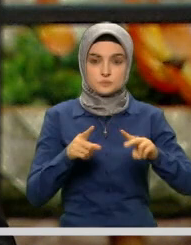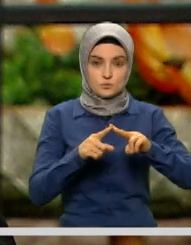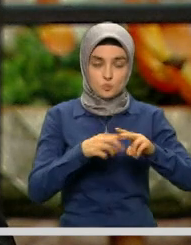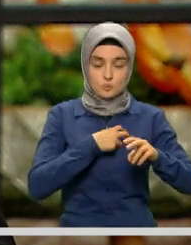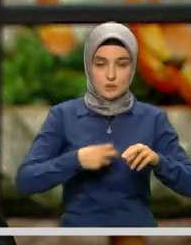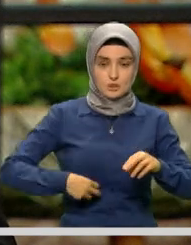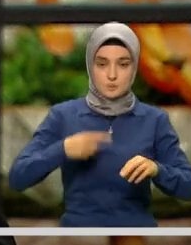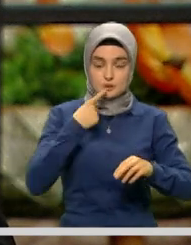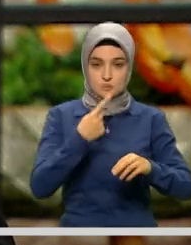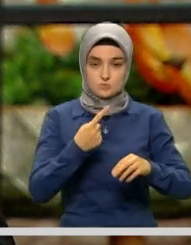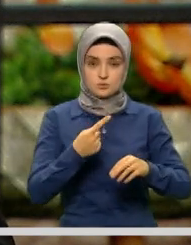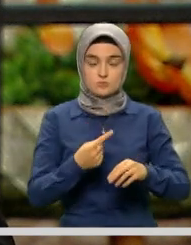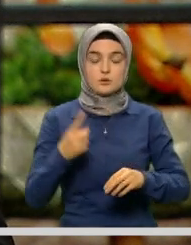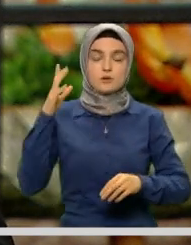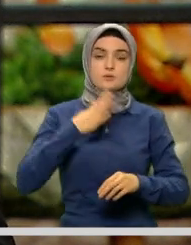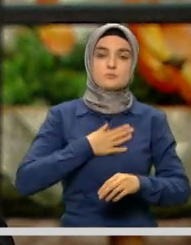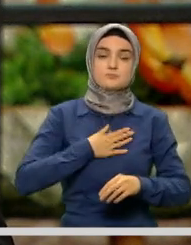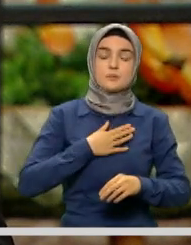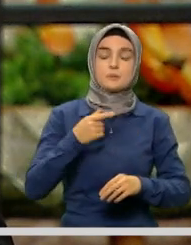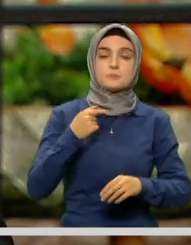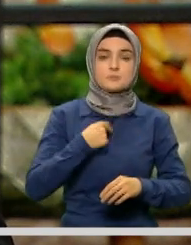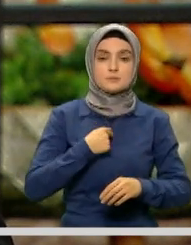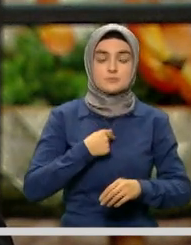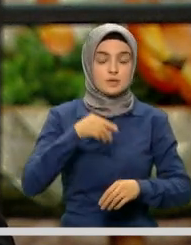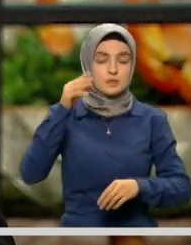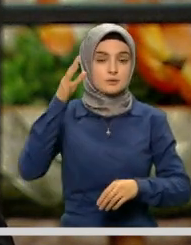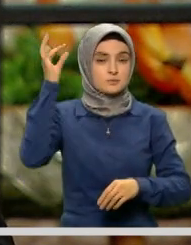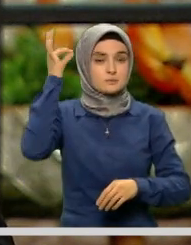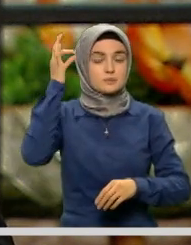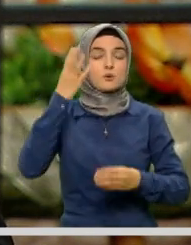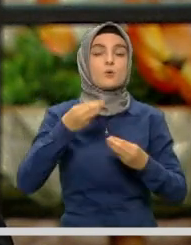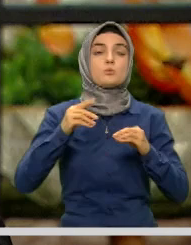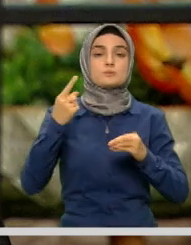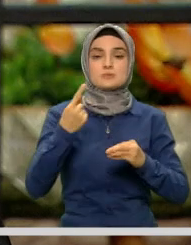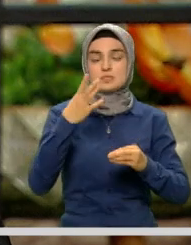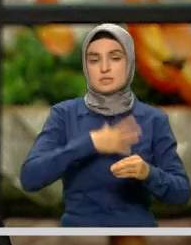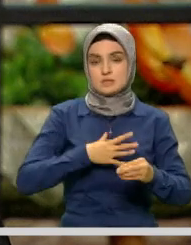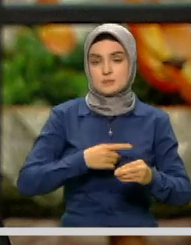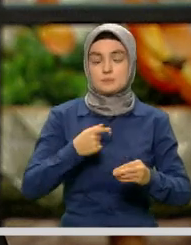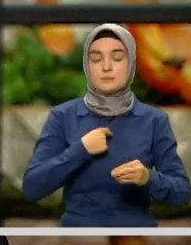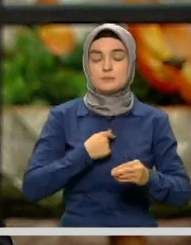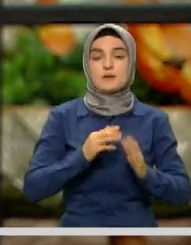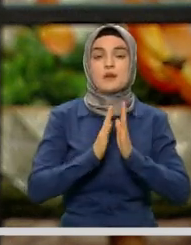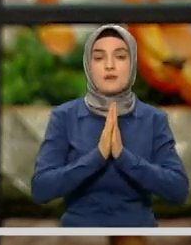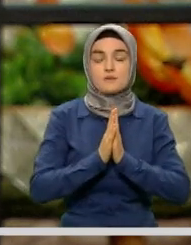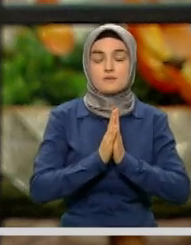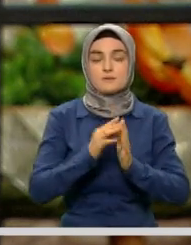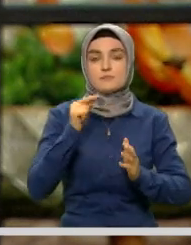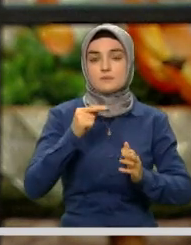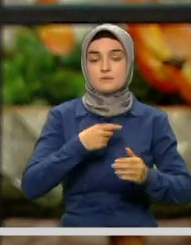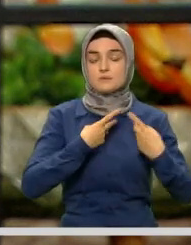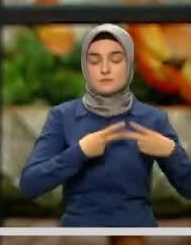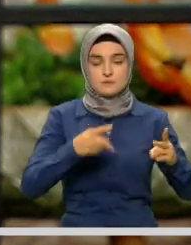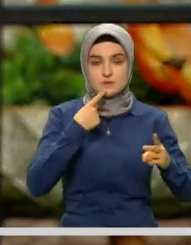ki ya Rabbi diyor ben ilmim olmayan bir şeyi senden istedim. Beni affet ya Rabbi. Eğer sen beni affetmezsen ben